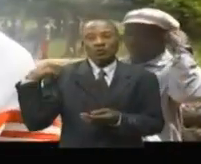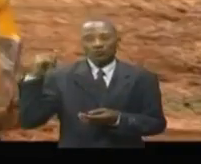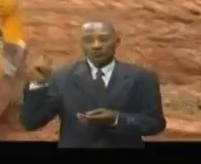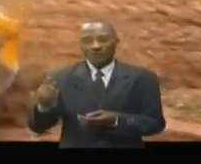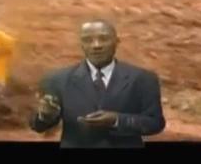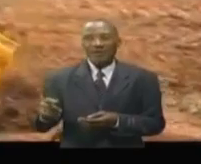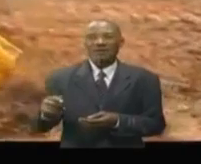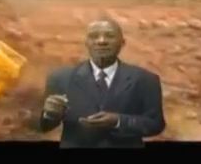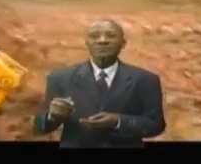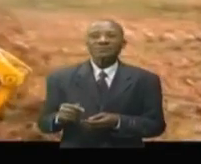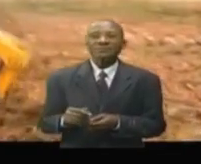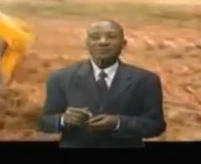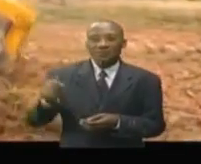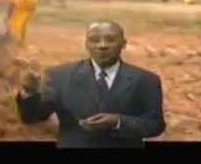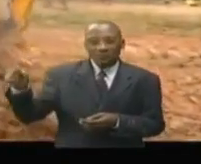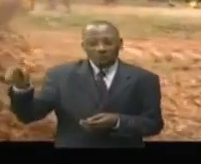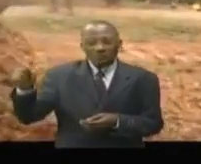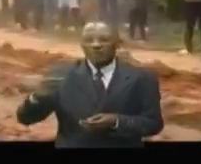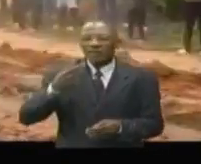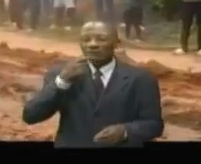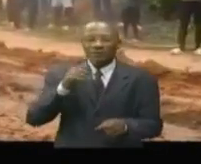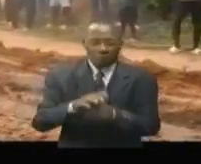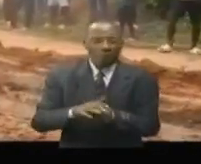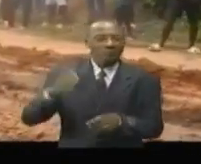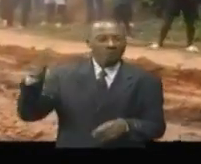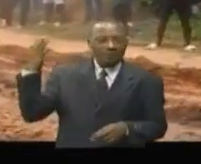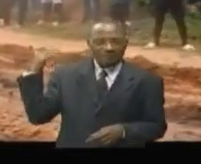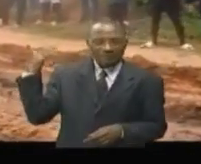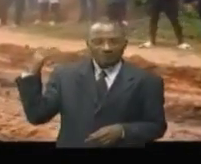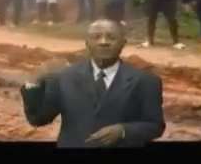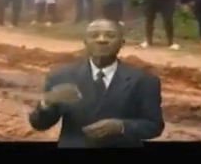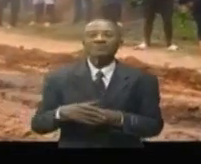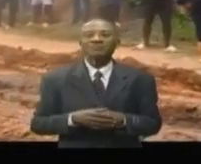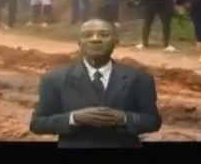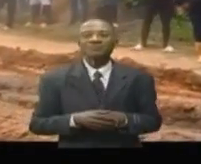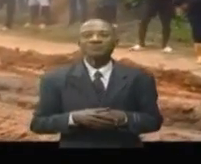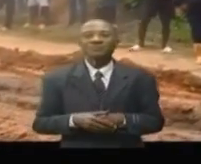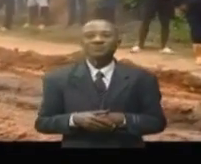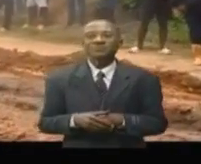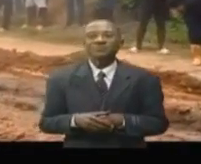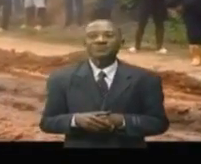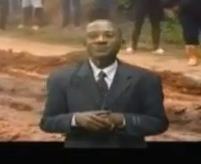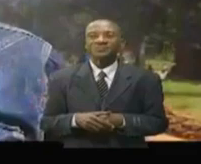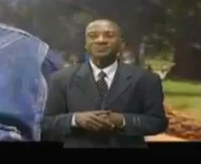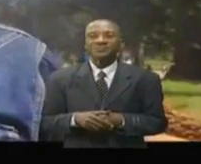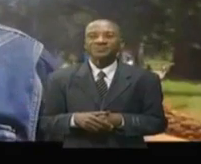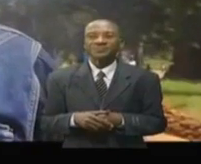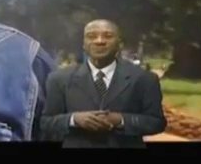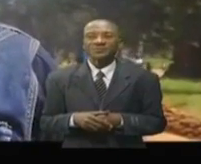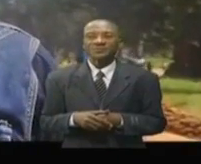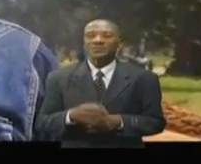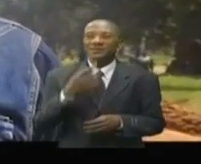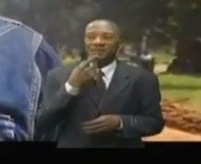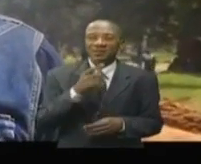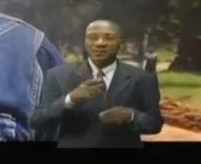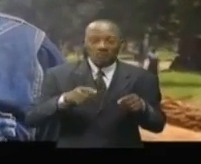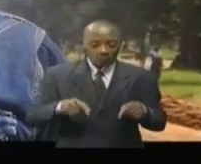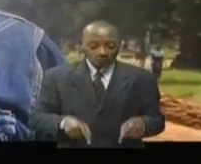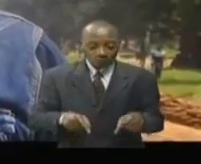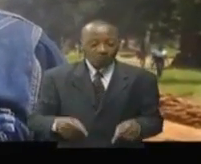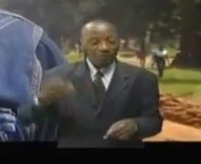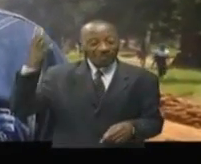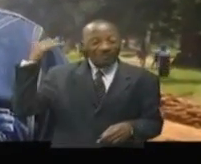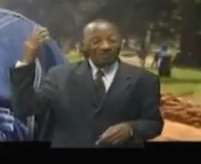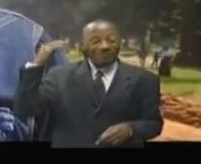au gouverneur Jean-Robert leur soutien et accompagnement dans ses travaux. Yango Ndoto et Latinzoto, les lots. Ces rêves deviennent une